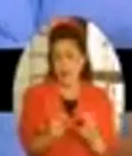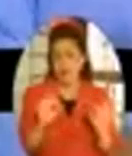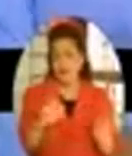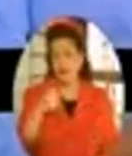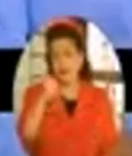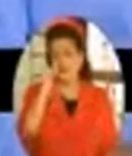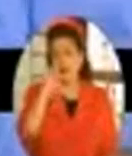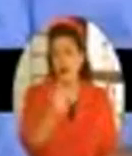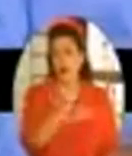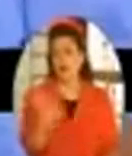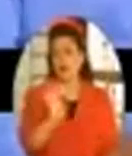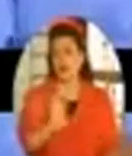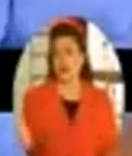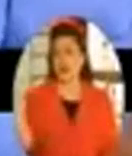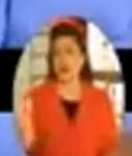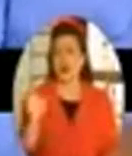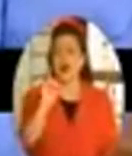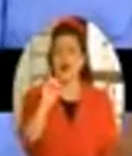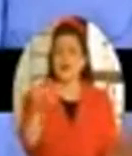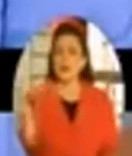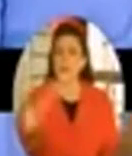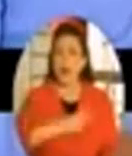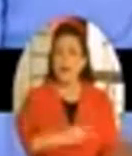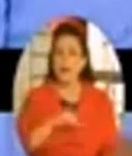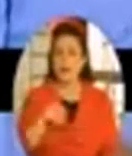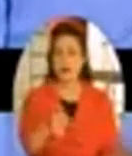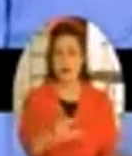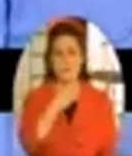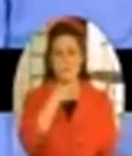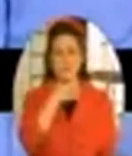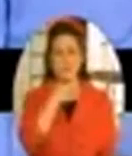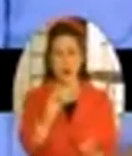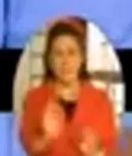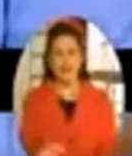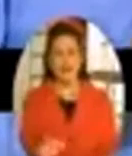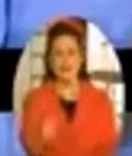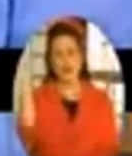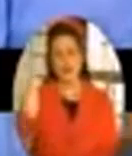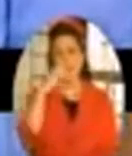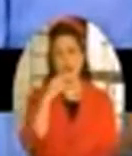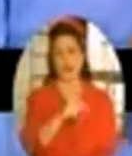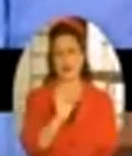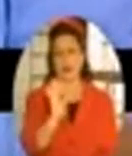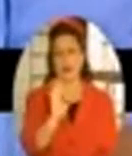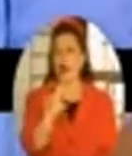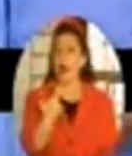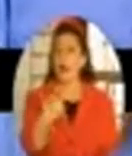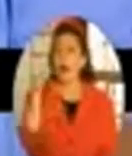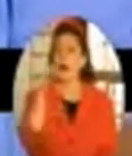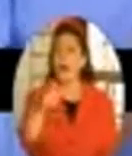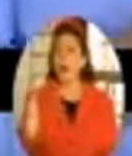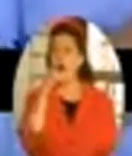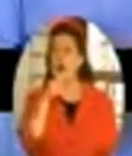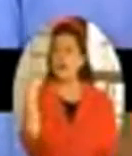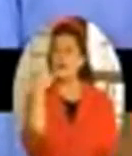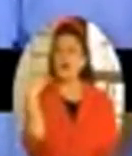פותח בגינוי. אבל... צריך להבין שיש כאן מצוקה אמיתית בקרב הדרוזים בישראל. הם מקבלים טלפונים יומיומי,